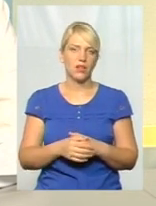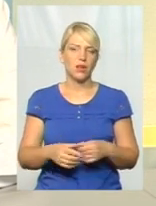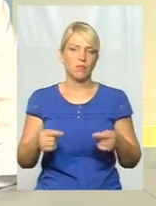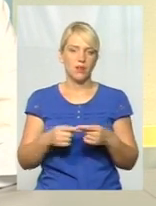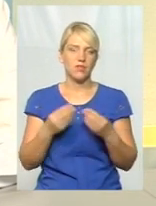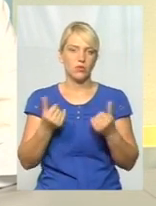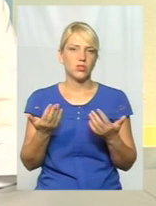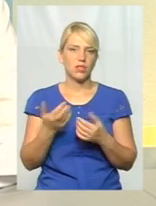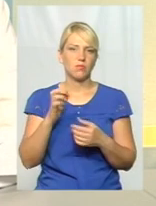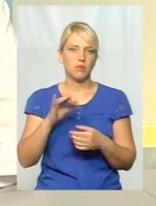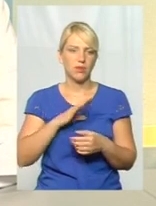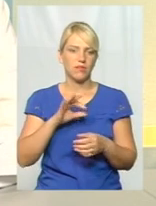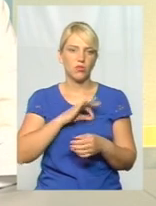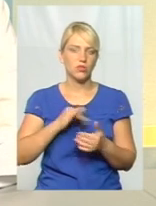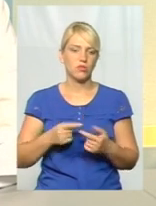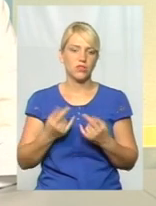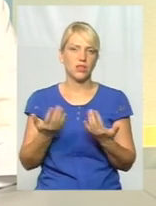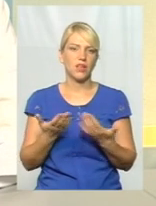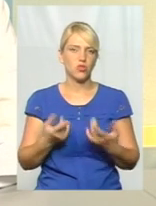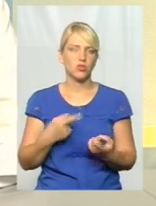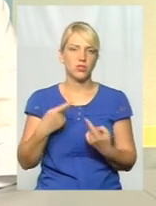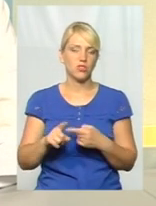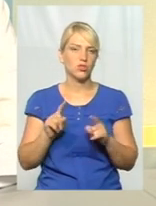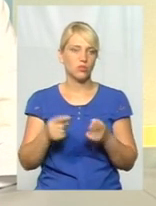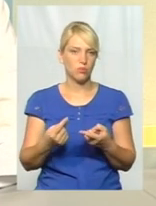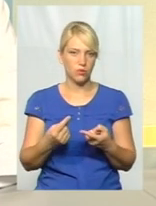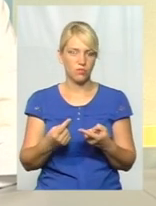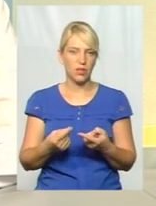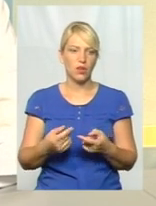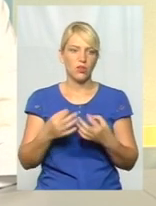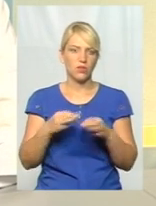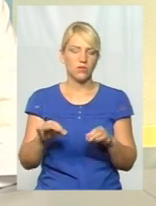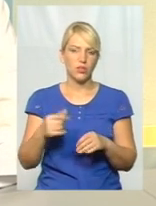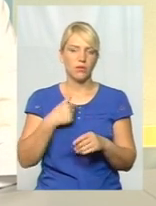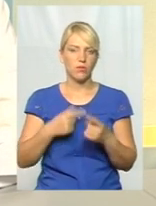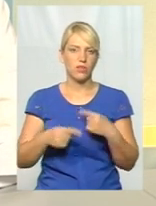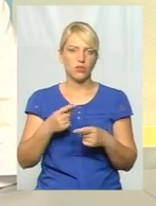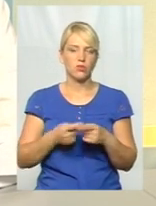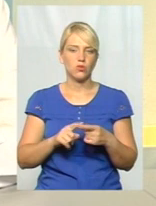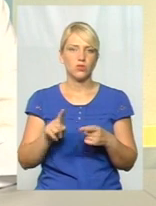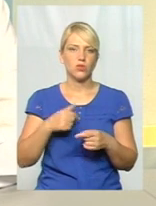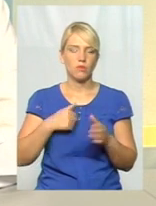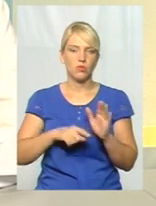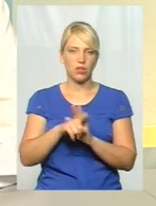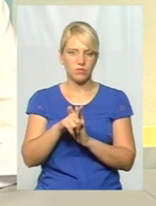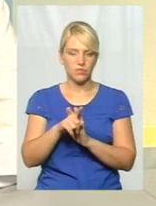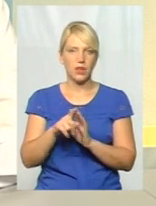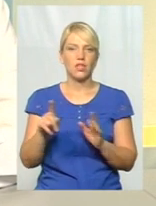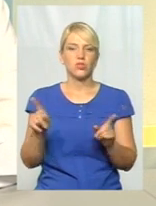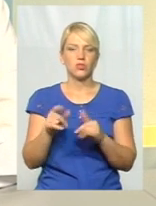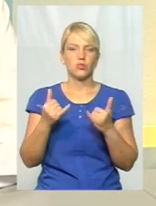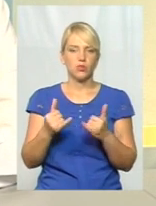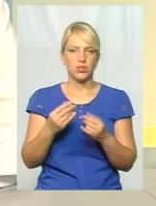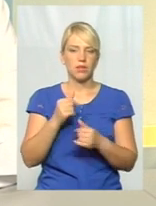які би міг використовувати для чогось іншого. Тому сьогодні, от дозвольте повернутися з того, чого я почав, що все-таки сьогодні